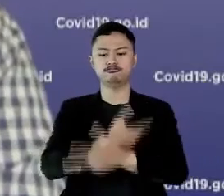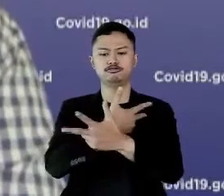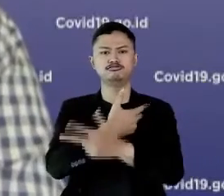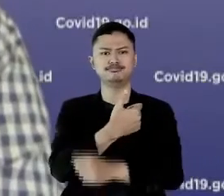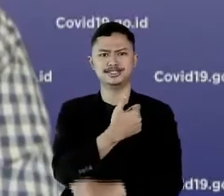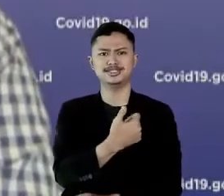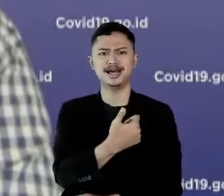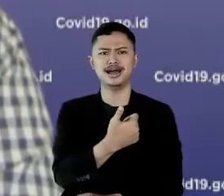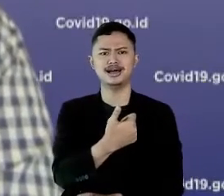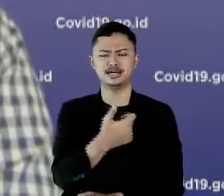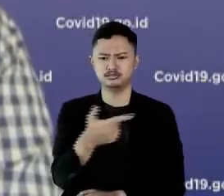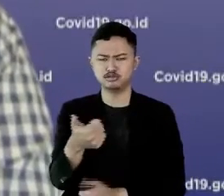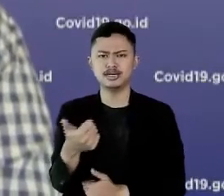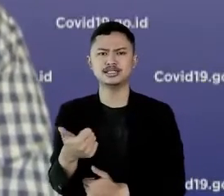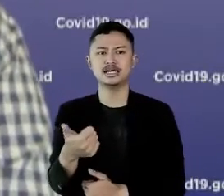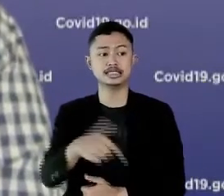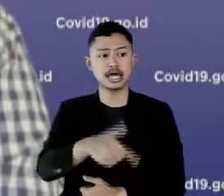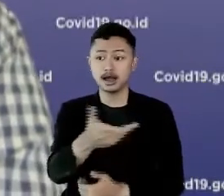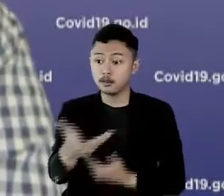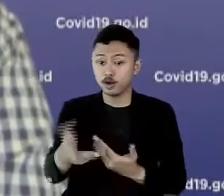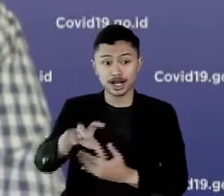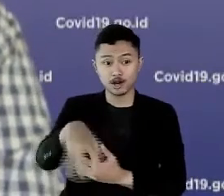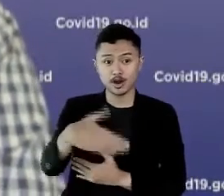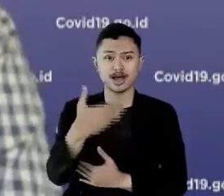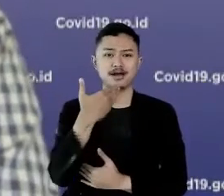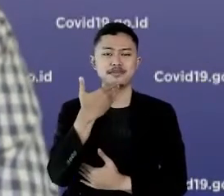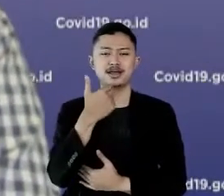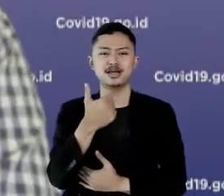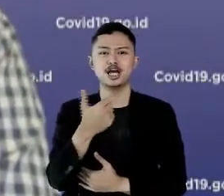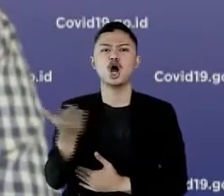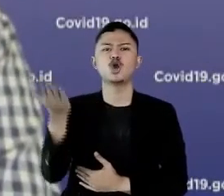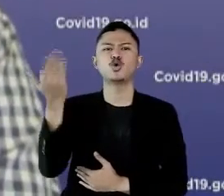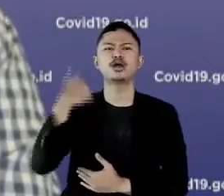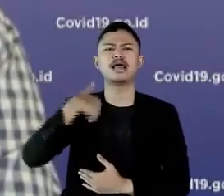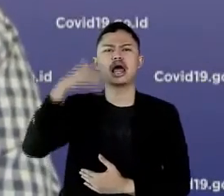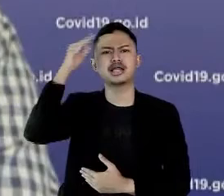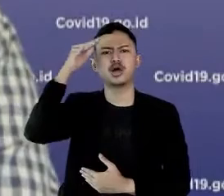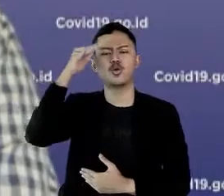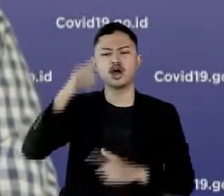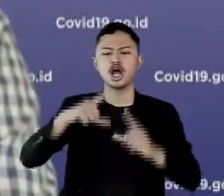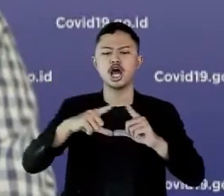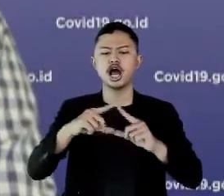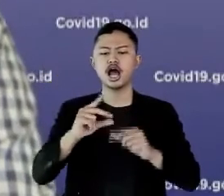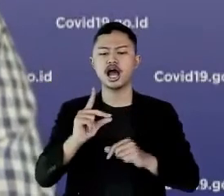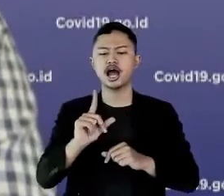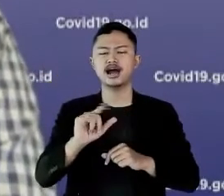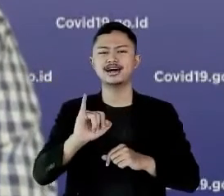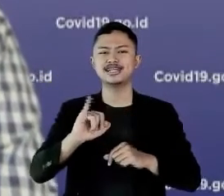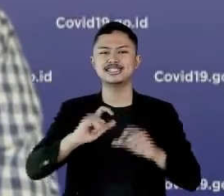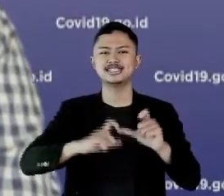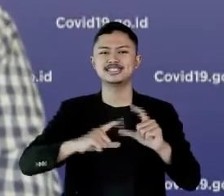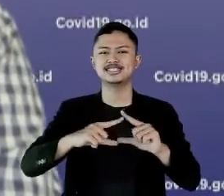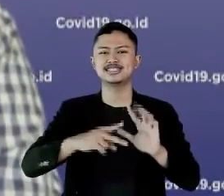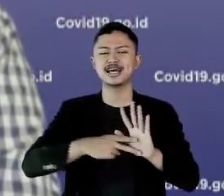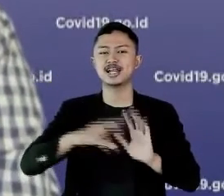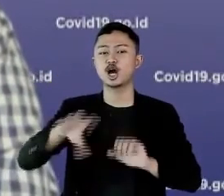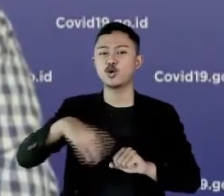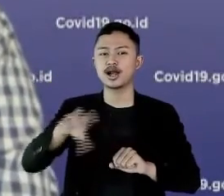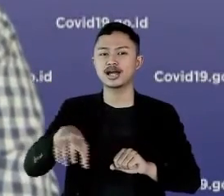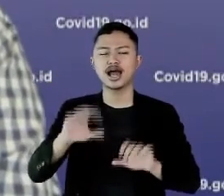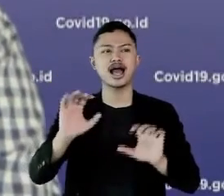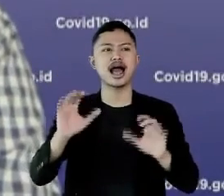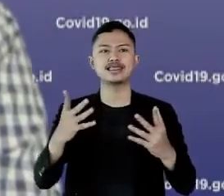menurut saya sudah bisa jadi kebiasaan ya. Dulu kita tidak mengenal nih arisan keluarga atau